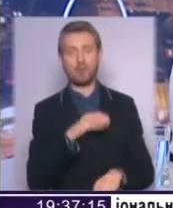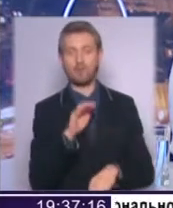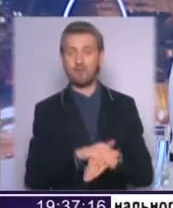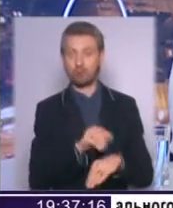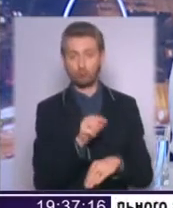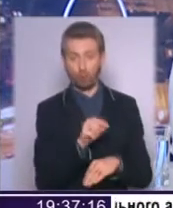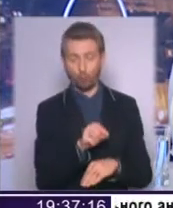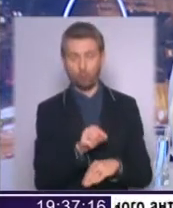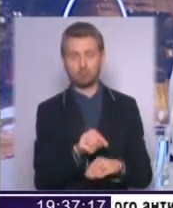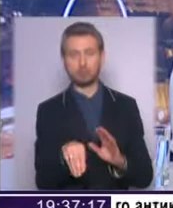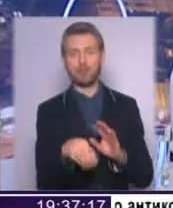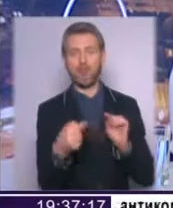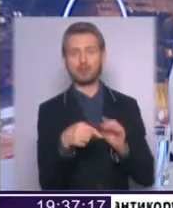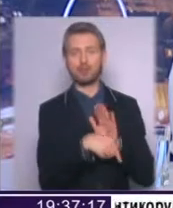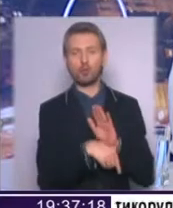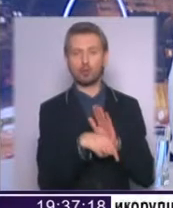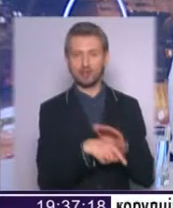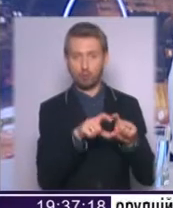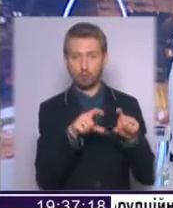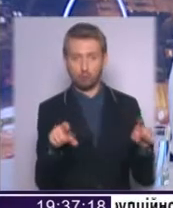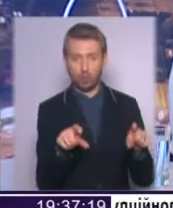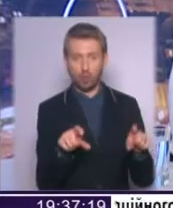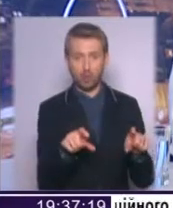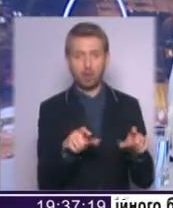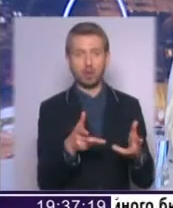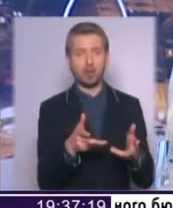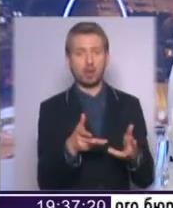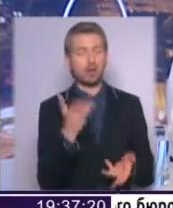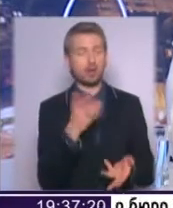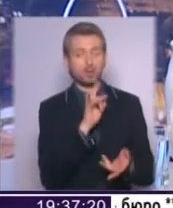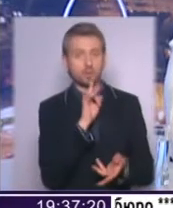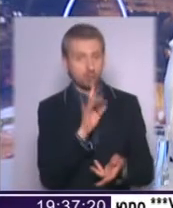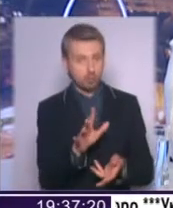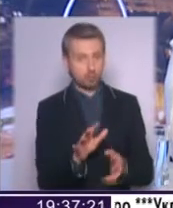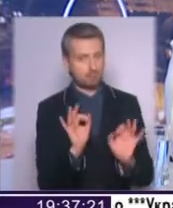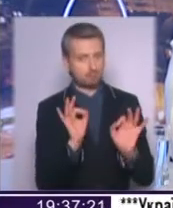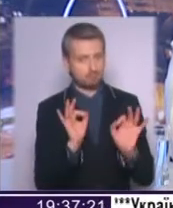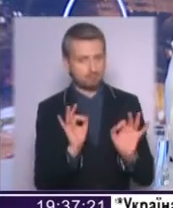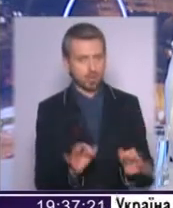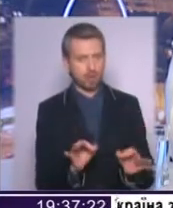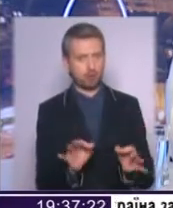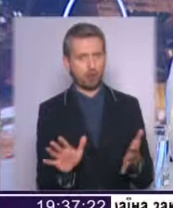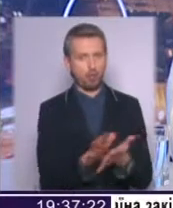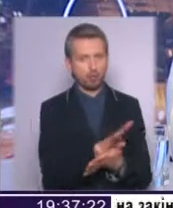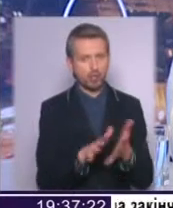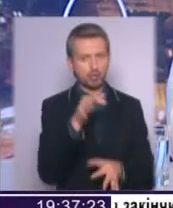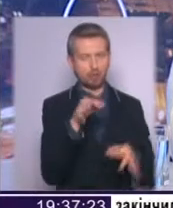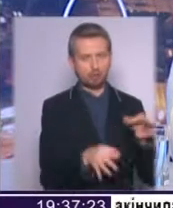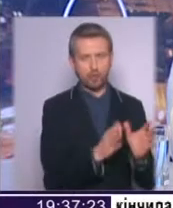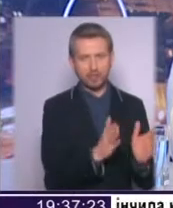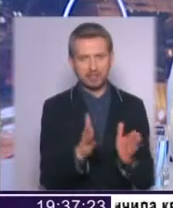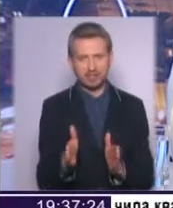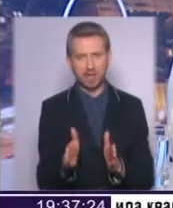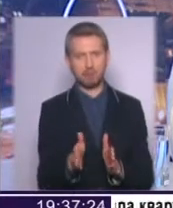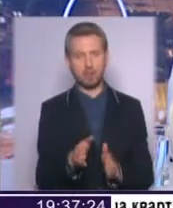бюро, антикорупційного, яке б воно гарне і золоте не було, якщо не буде належним чином очищена судова система,